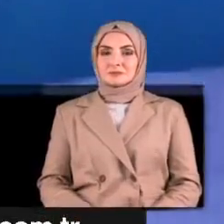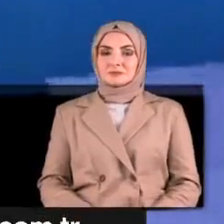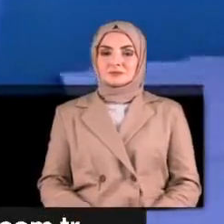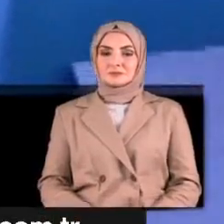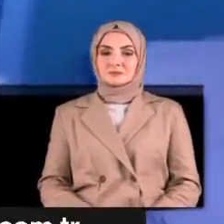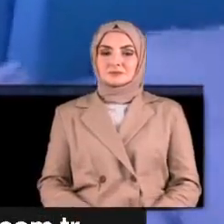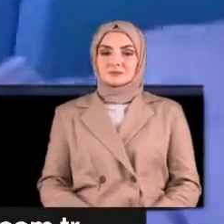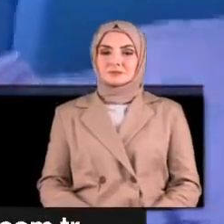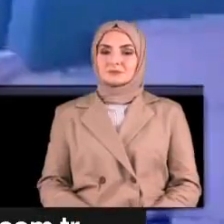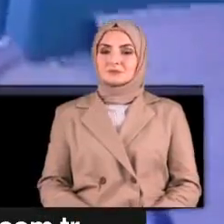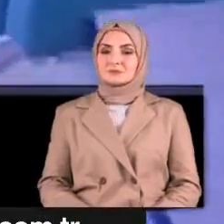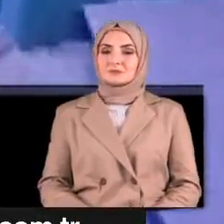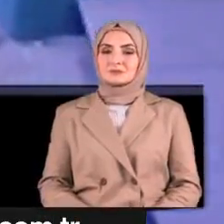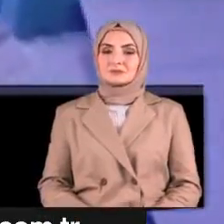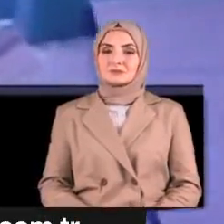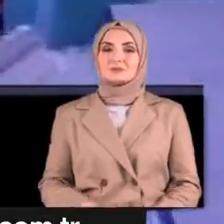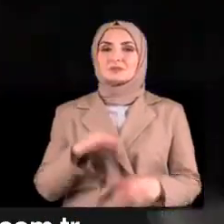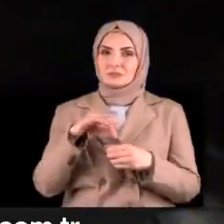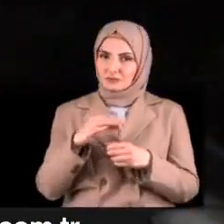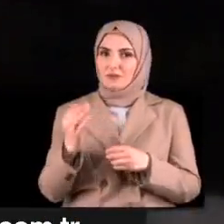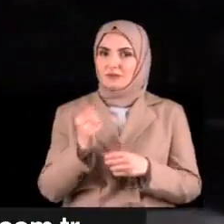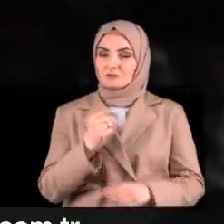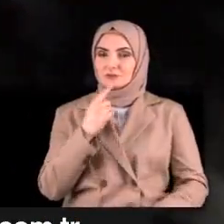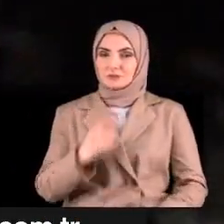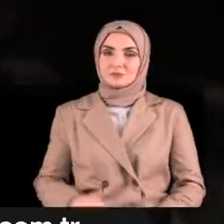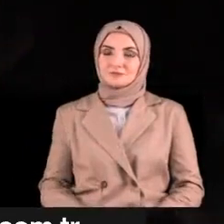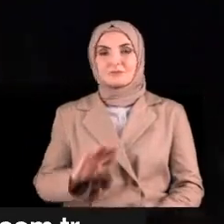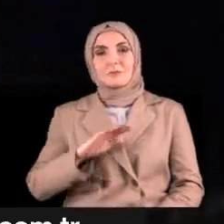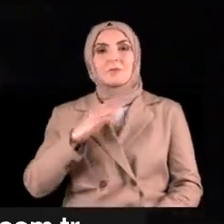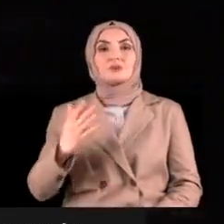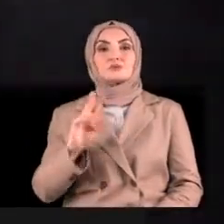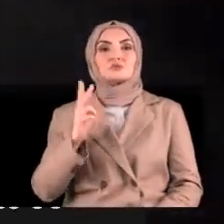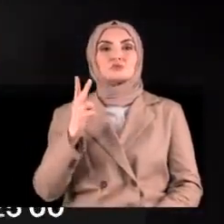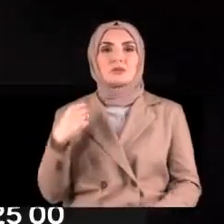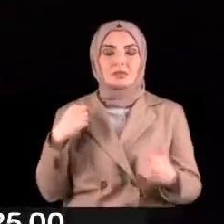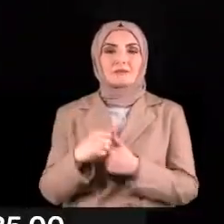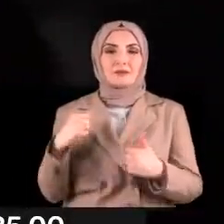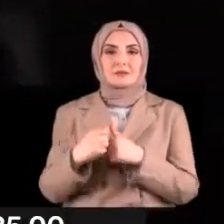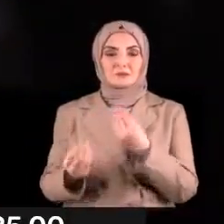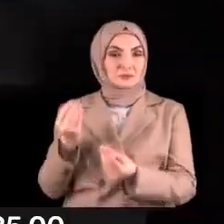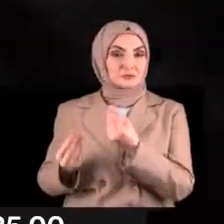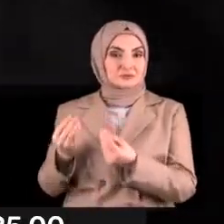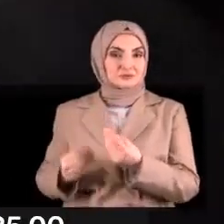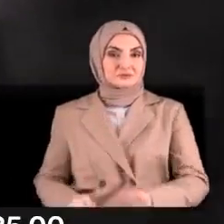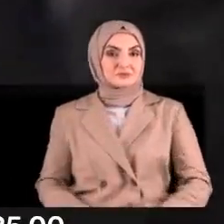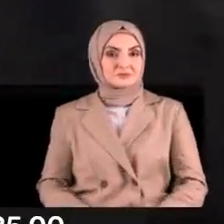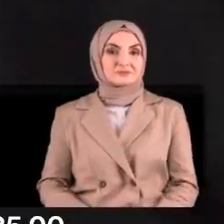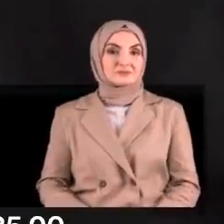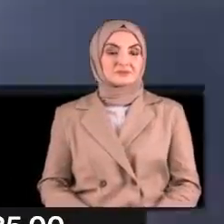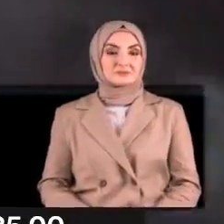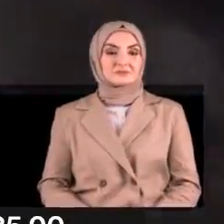İşte bak çayımızı alacağız abi, tamam. Abi gelin hastane. Hadi bak. Başka mucizeler de peş peşe geldi. Ayağı aşağıda